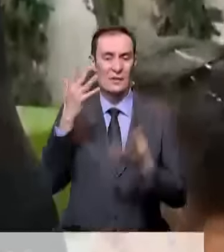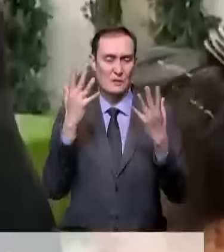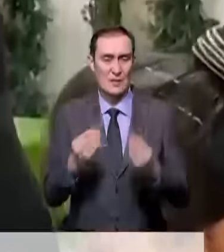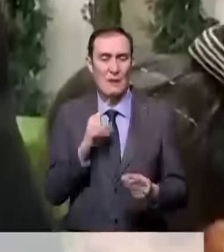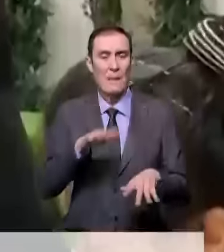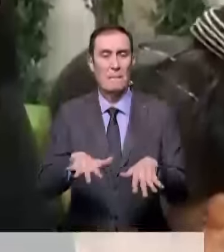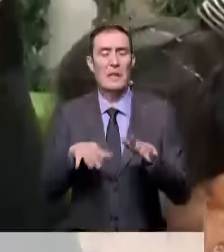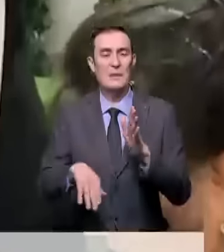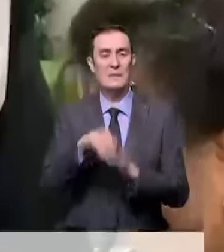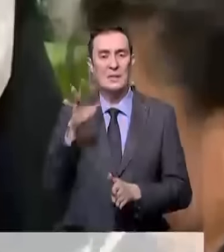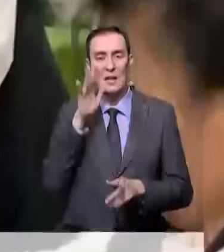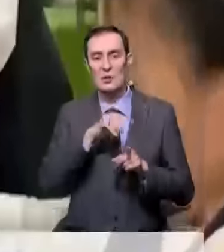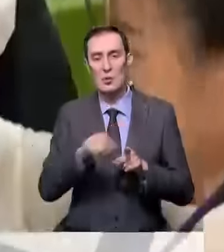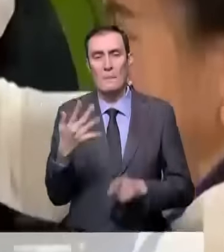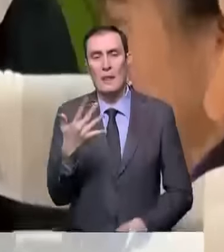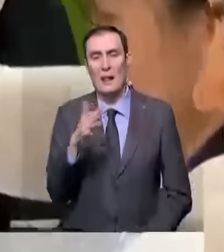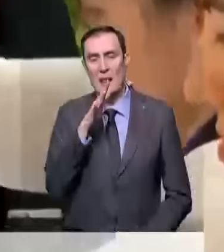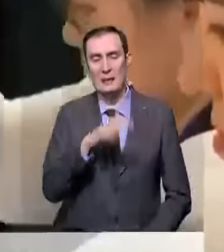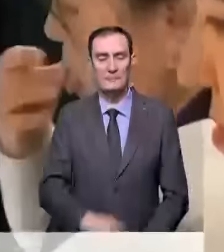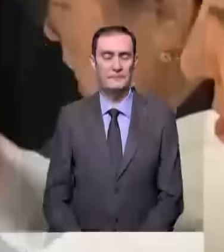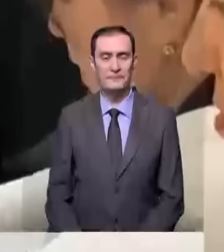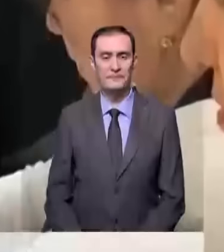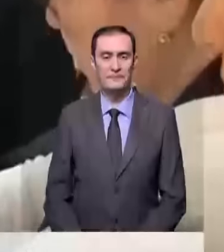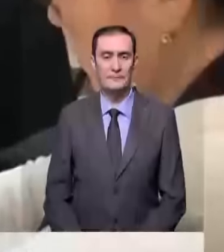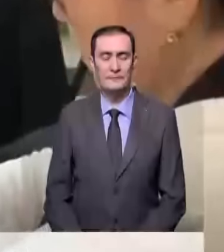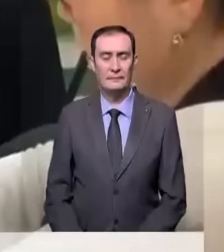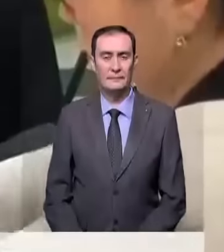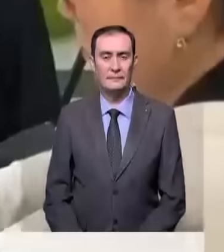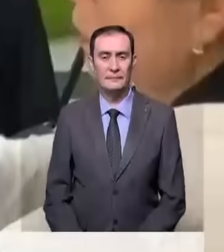Парламент избирается сроком на 5 лет.